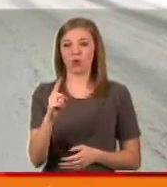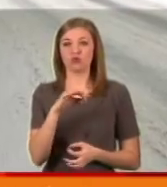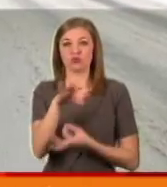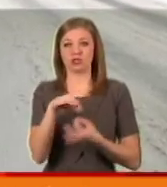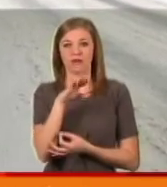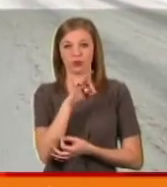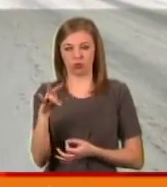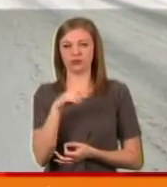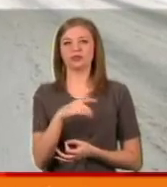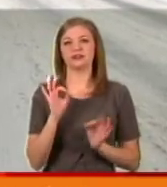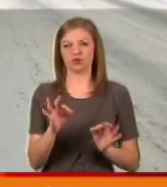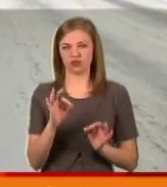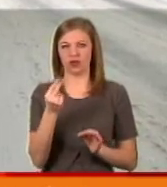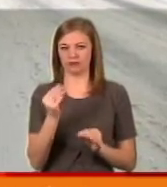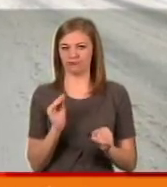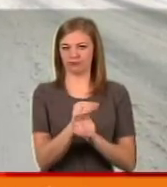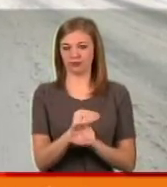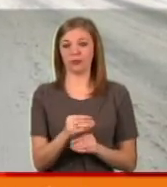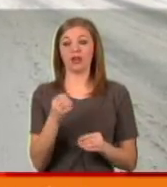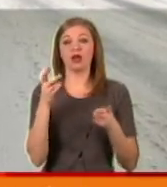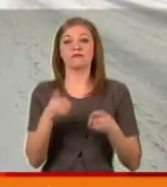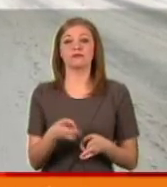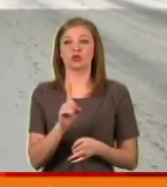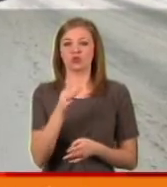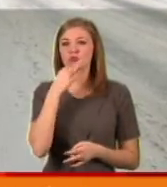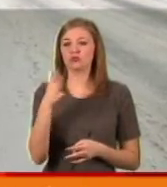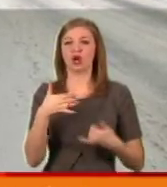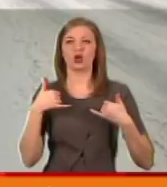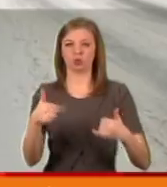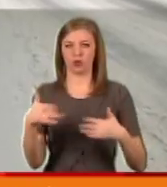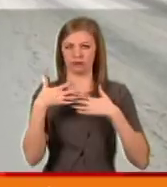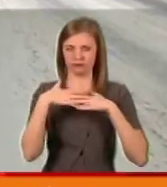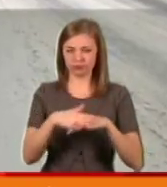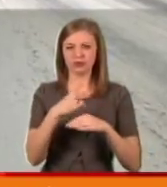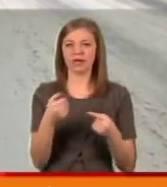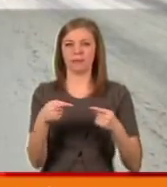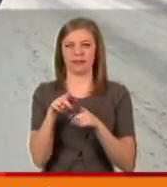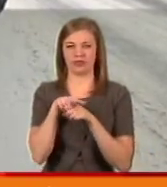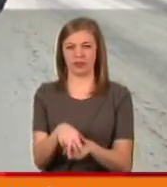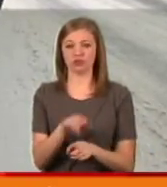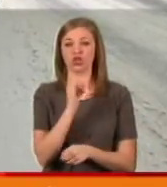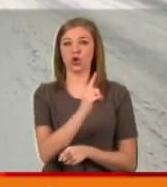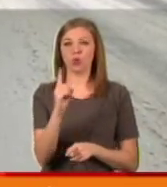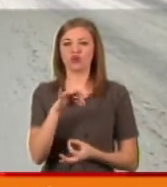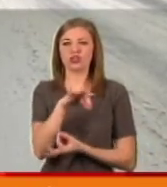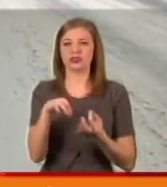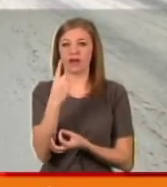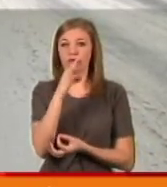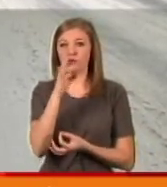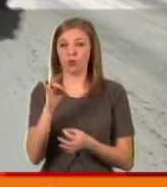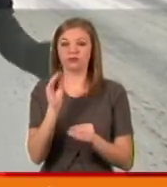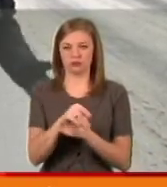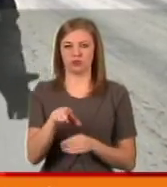зайву тонну йому, звичайно, доплачують. Біда у тому, що будь-яка дорога розрахована на певне навантаження, і кожна зайва тонна цю